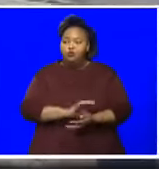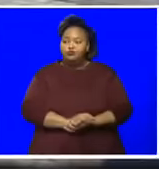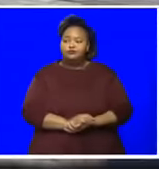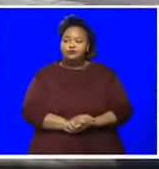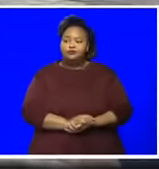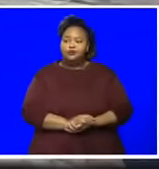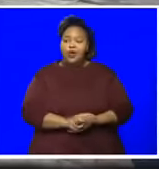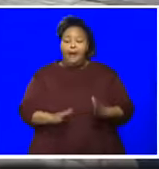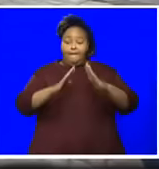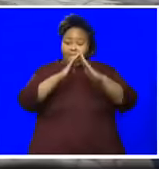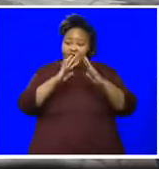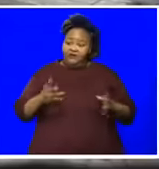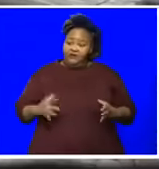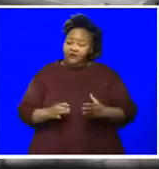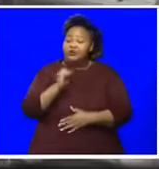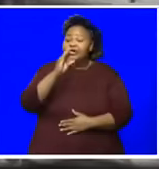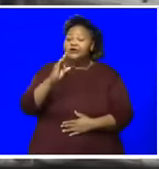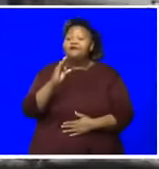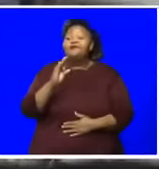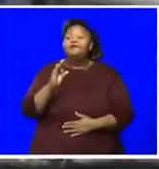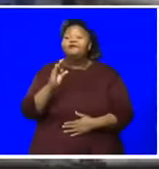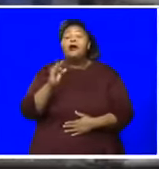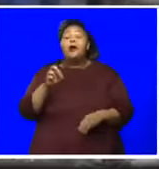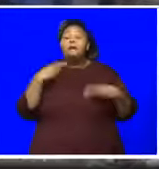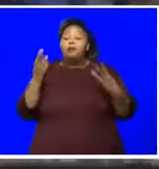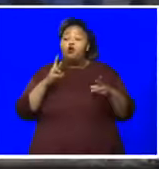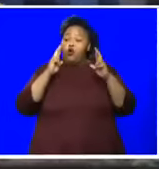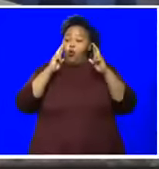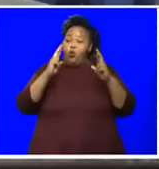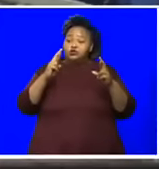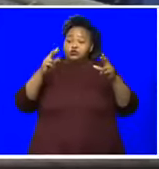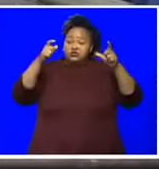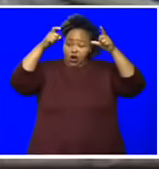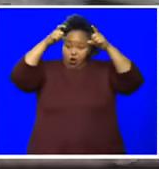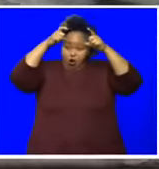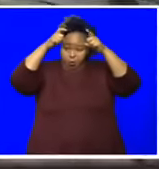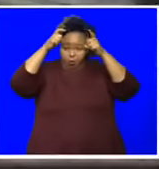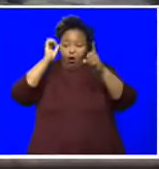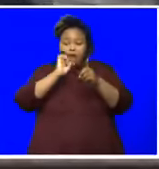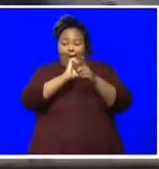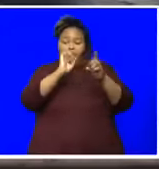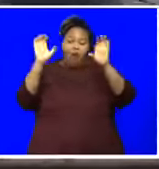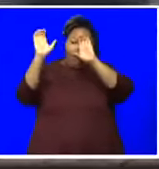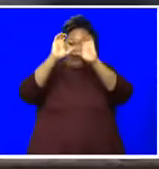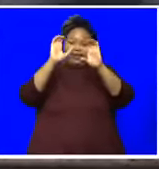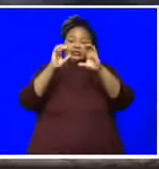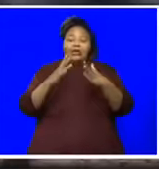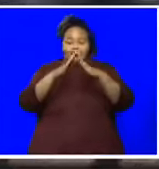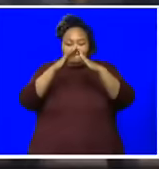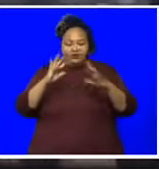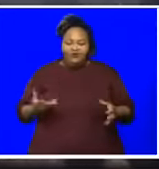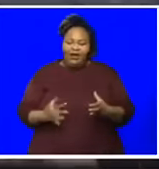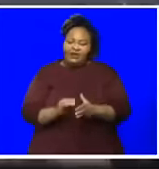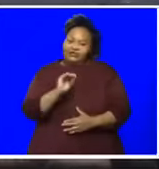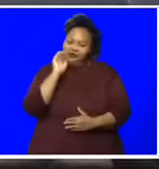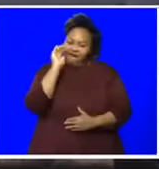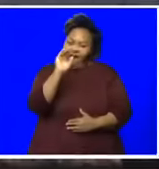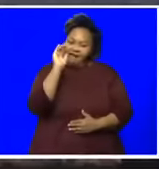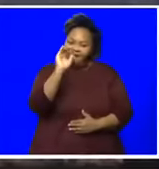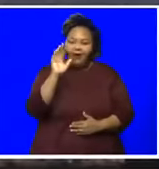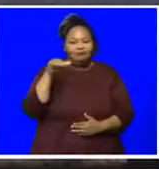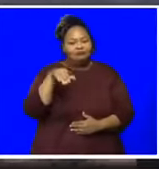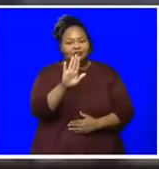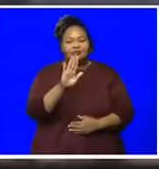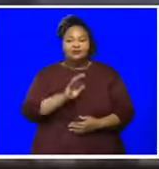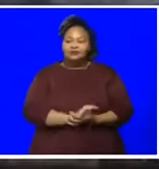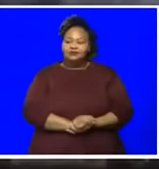labafisa ekuthengiselwa tingomo tabo ngalendlela bangaxhumana nalo. Etindzabeni Eswatini TV kubika Nelson Wendla ngamandla